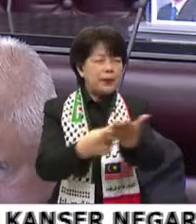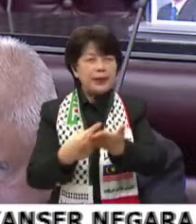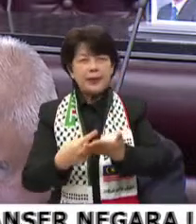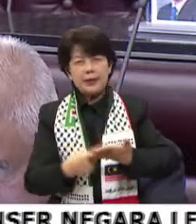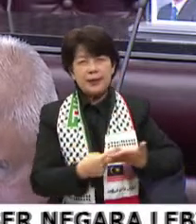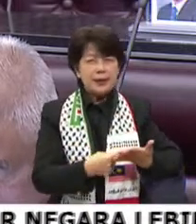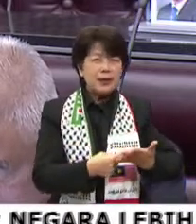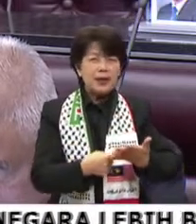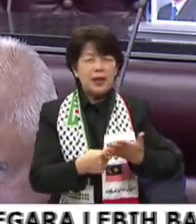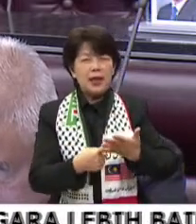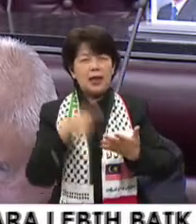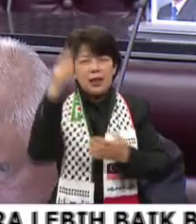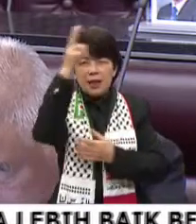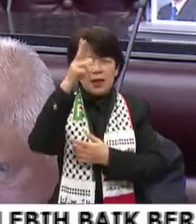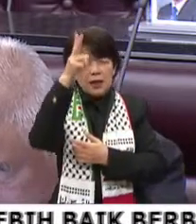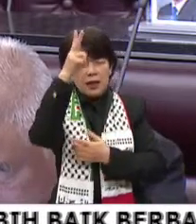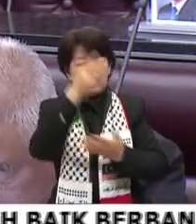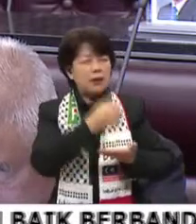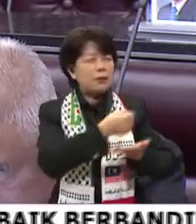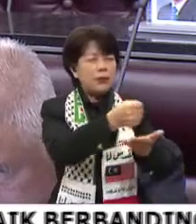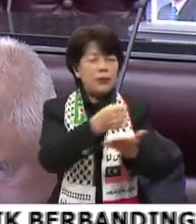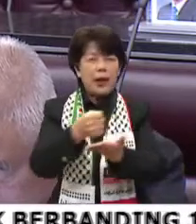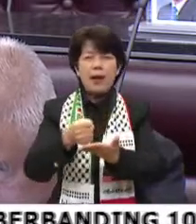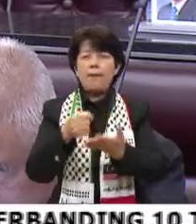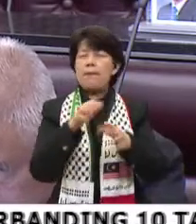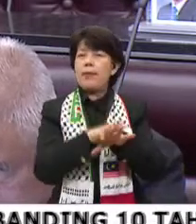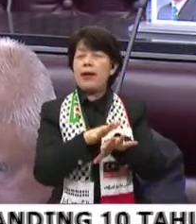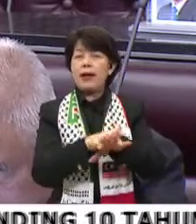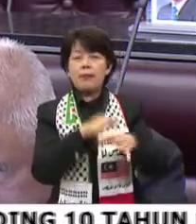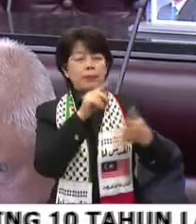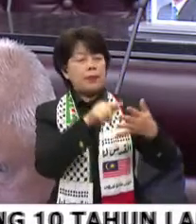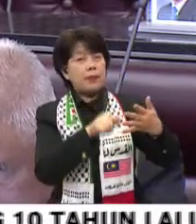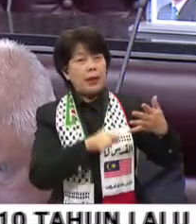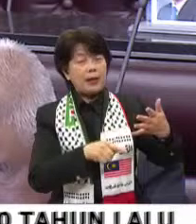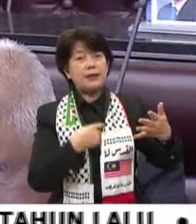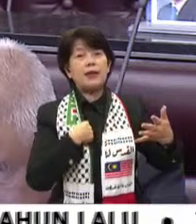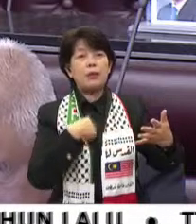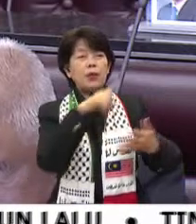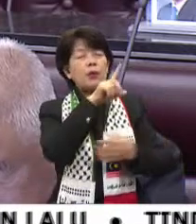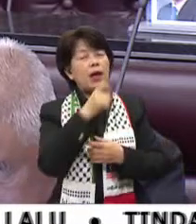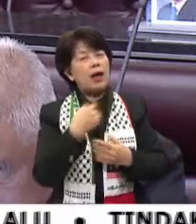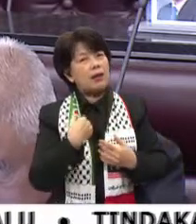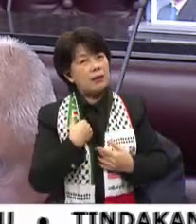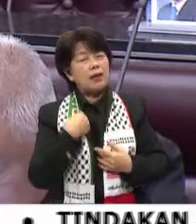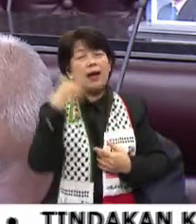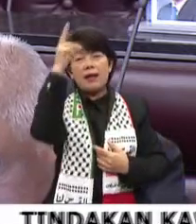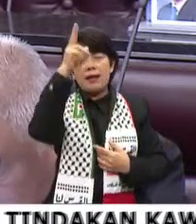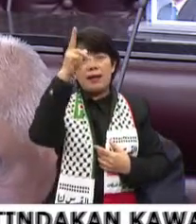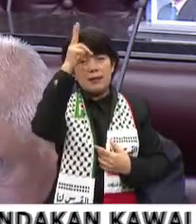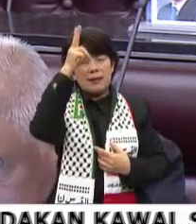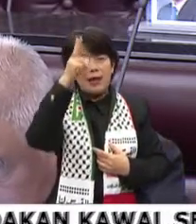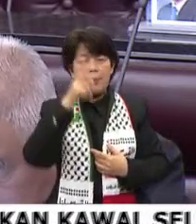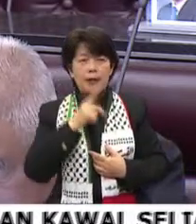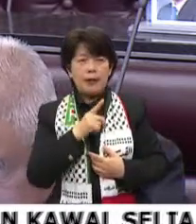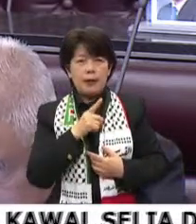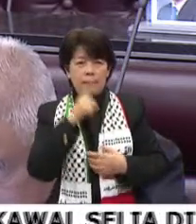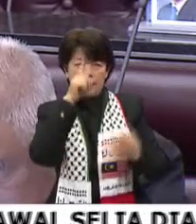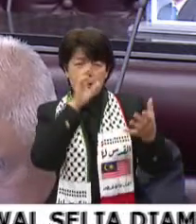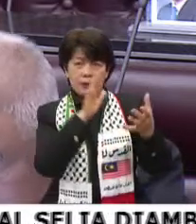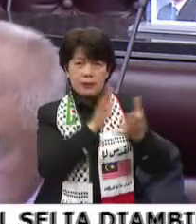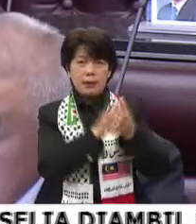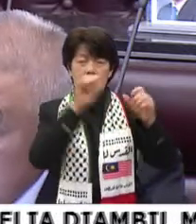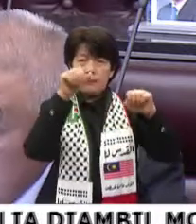Fiska kerajaan peruntukan dan sebagainya soalan saya ialah Adakah kerajaan yakin bahawa Malaysia